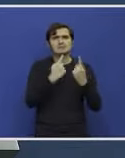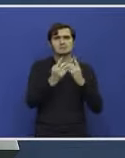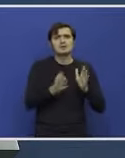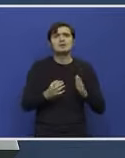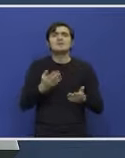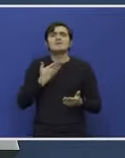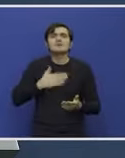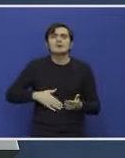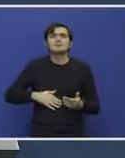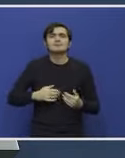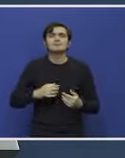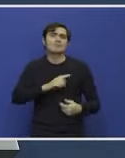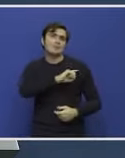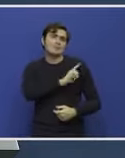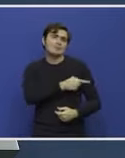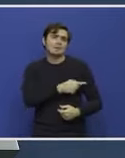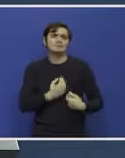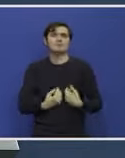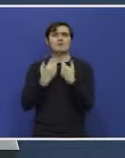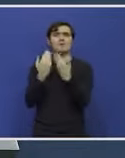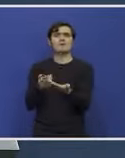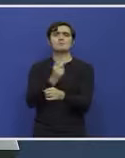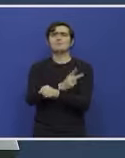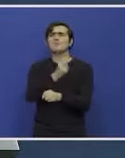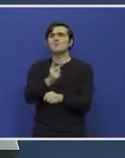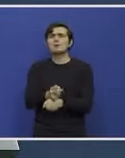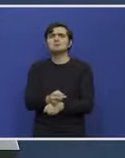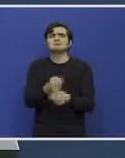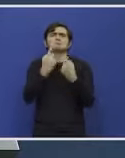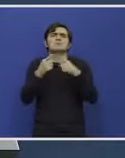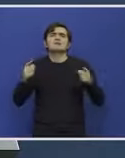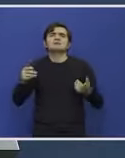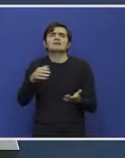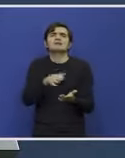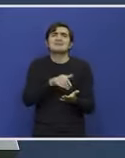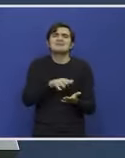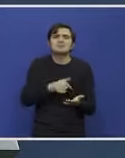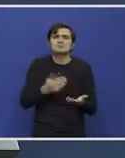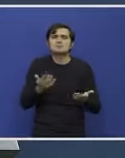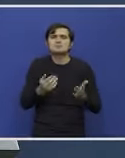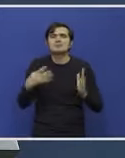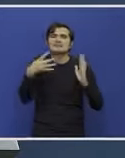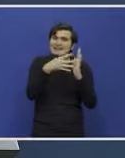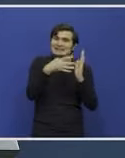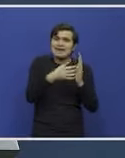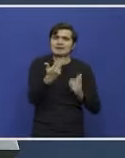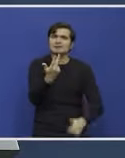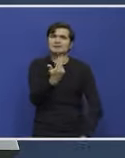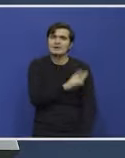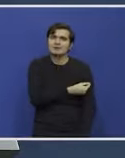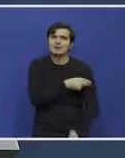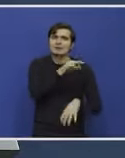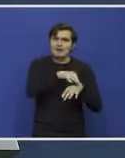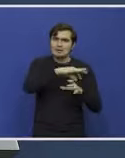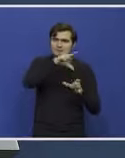încât să putem să punem la dispoziția populației următoarele tipuri de servicii. Testare și vaccinare la medicul de